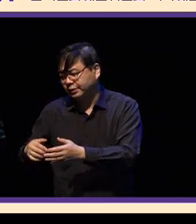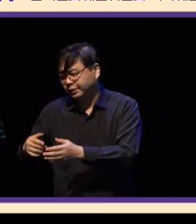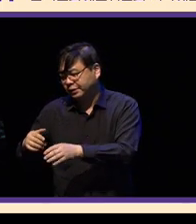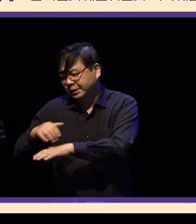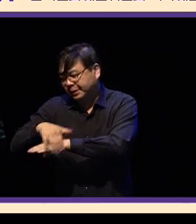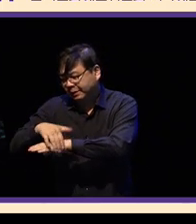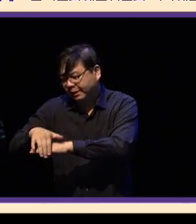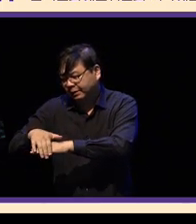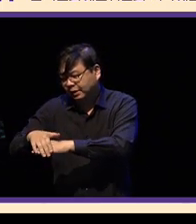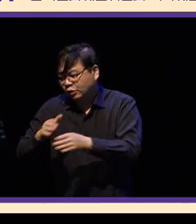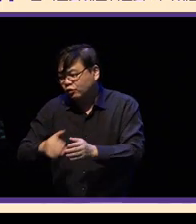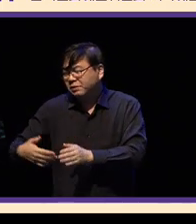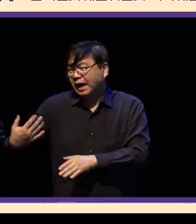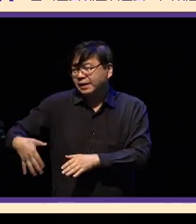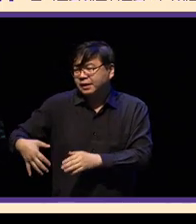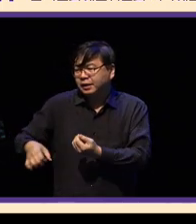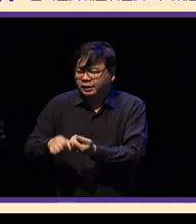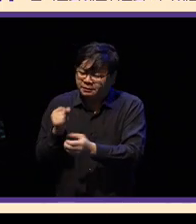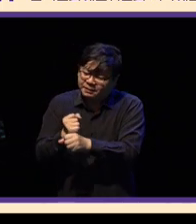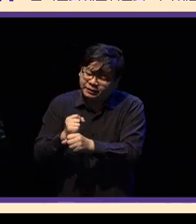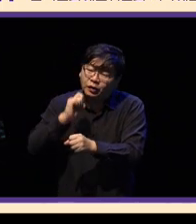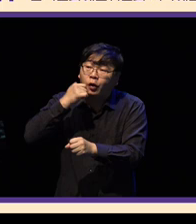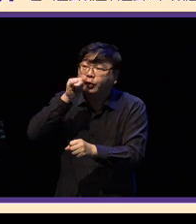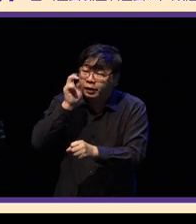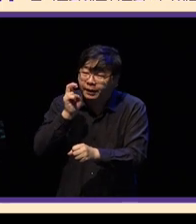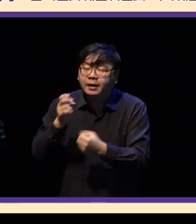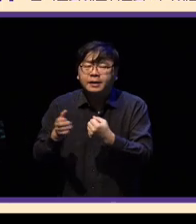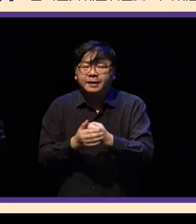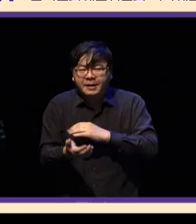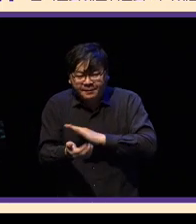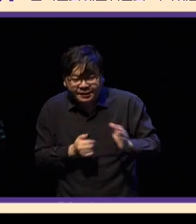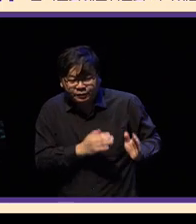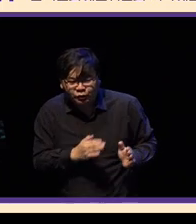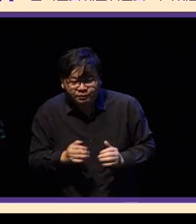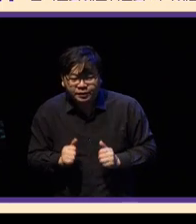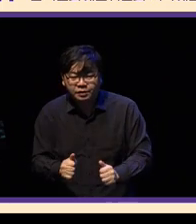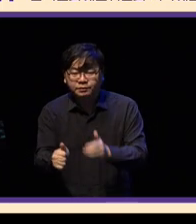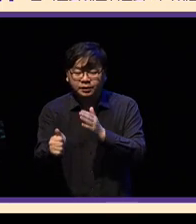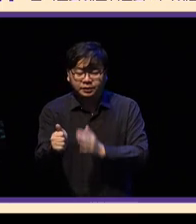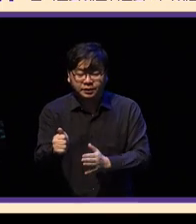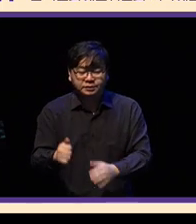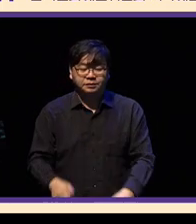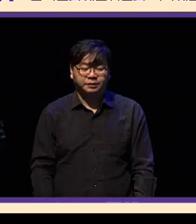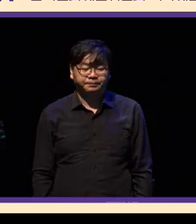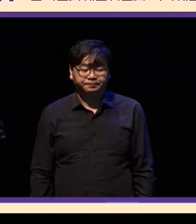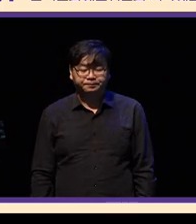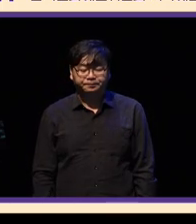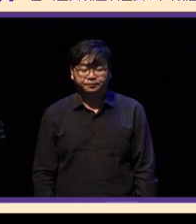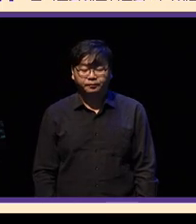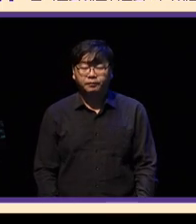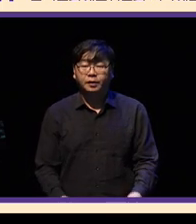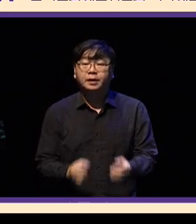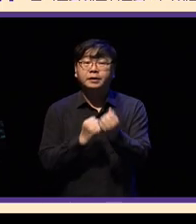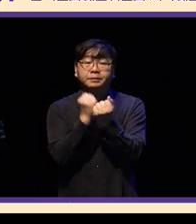좀 작성이 어려울 수 있어요. 그래서 미리 좀 살펴서 봐주시면 감사하겠습니다. 일단 이렇게 해서